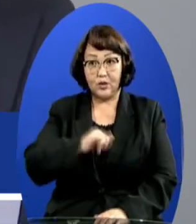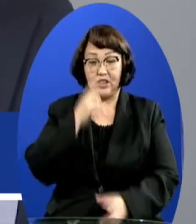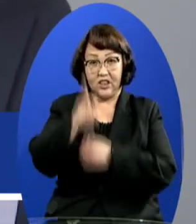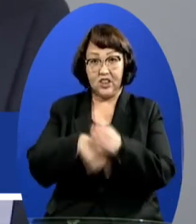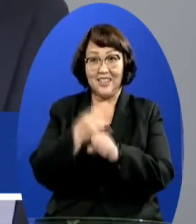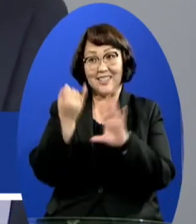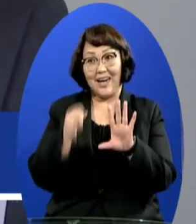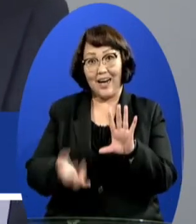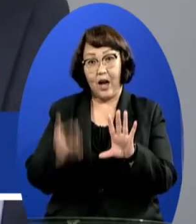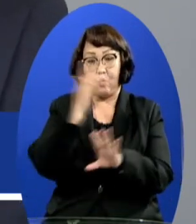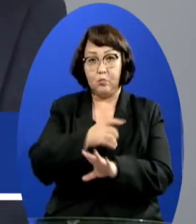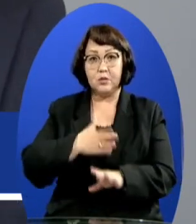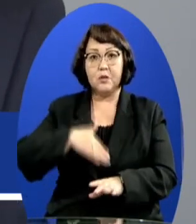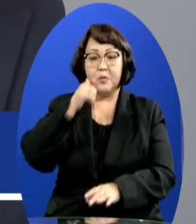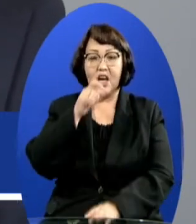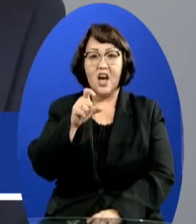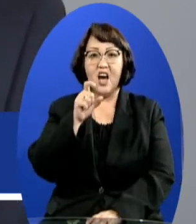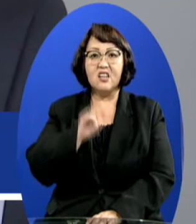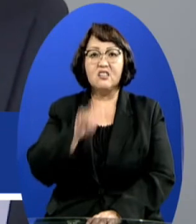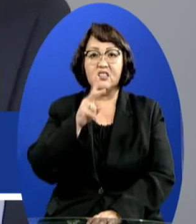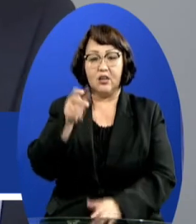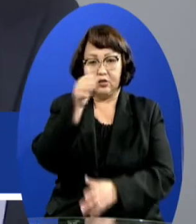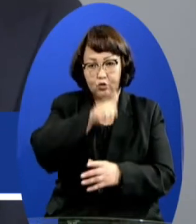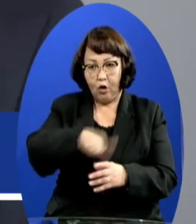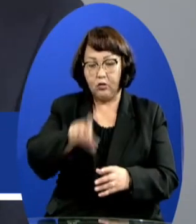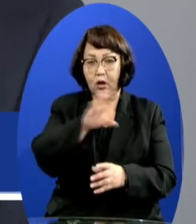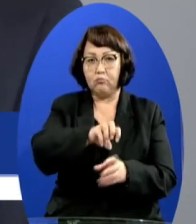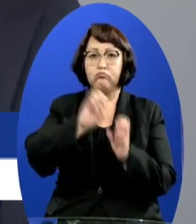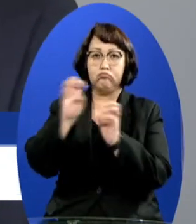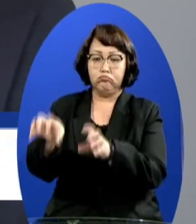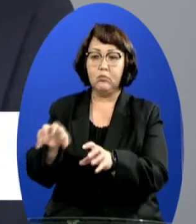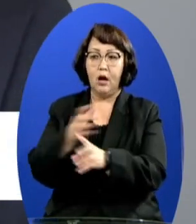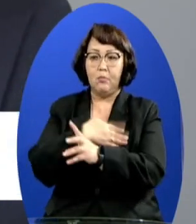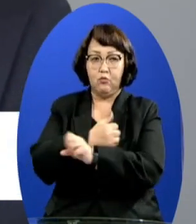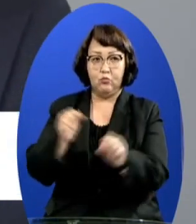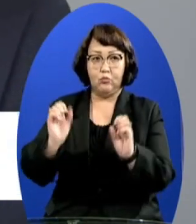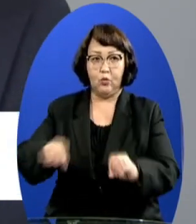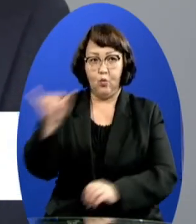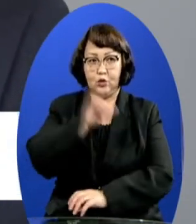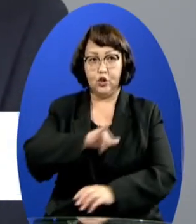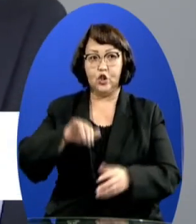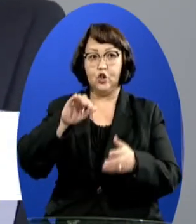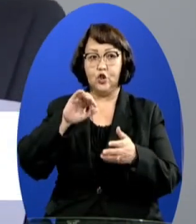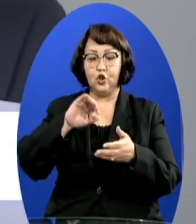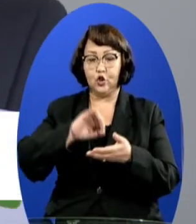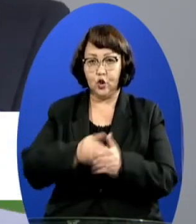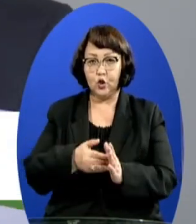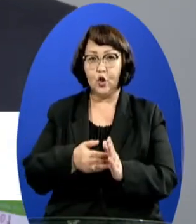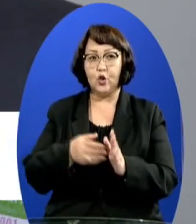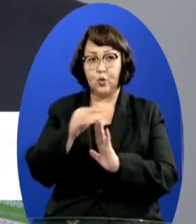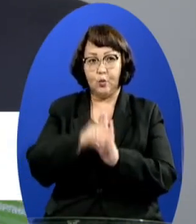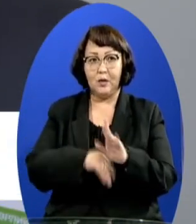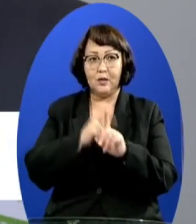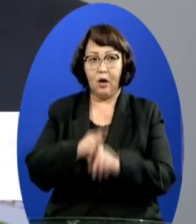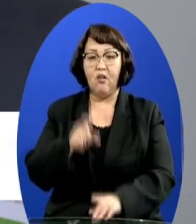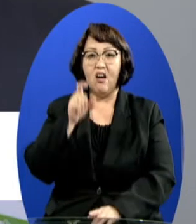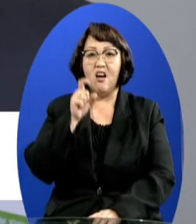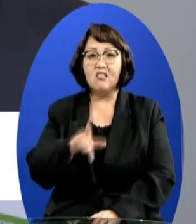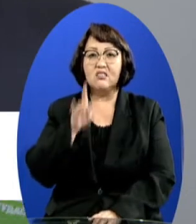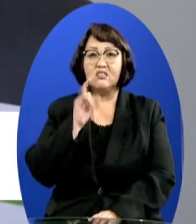төсөв суулгаад өгчөж байгаа. Гэтэл тархины өвхөлтөө донор гаргахлаар тэр нэг улсын төсвөөс төлгөөч журмаар эрхтэн шилжүүлэн суулгах эмчилгээ хийлгэх гэжсэн